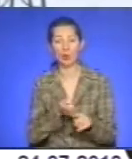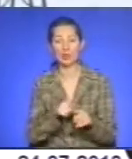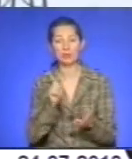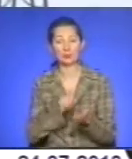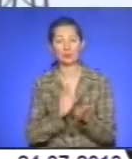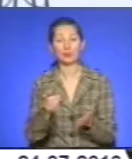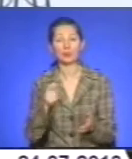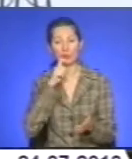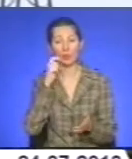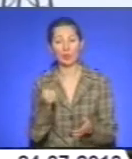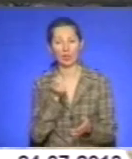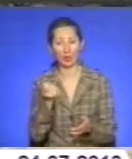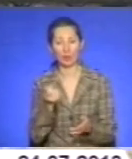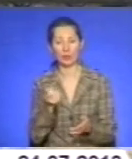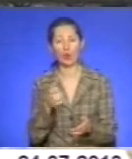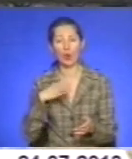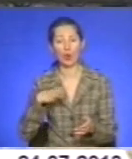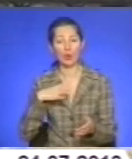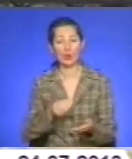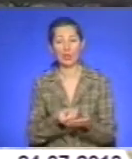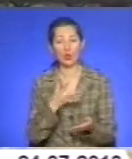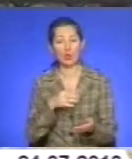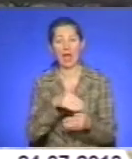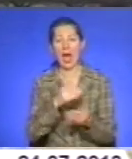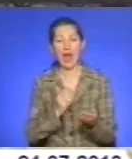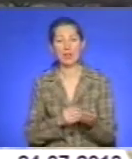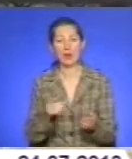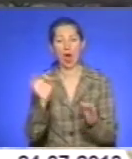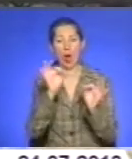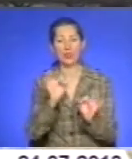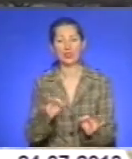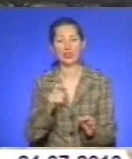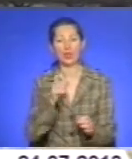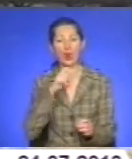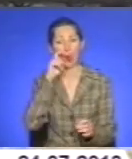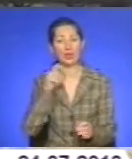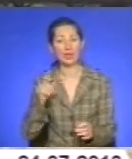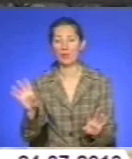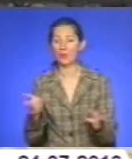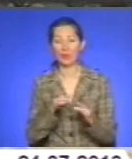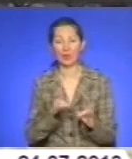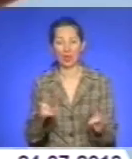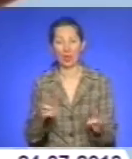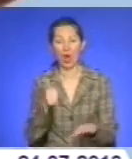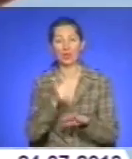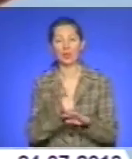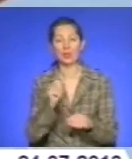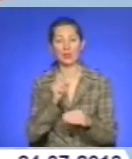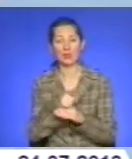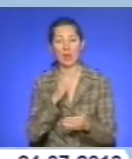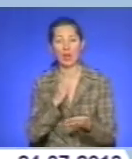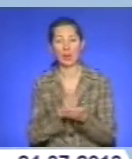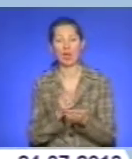врожай зернових, очікувати здорожчання хліба восени українцям не варто. Відтак, головним завданням залишається втримання високої